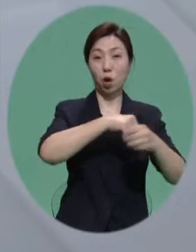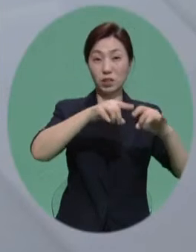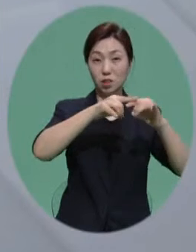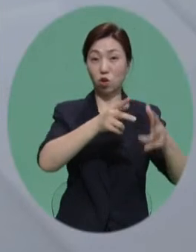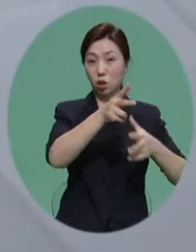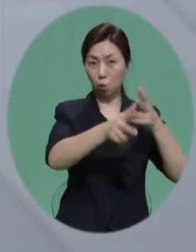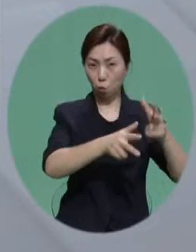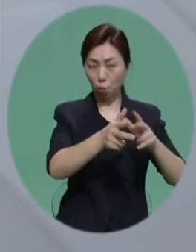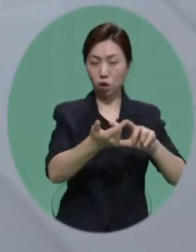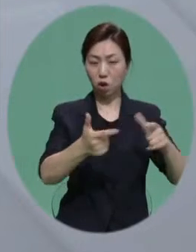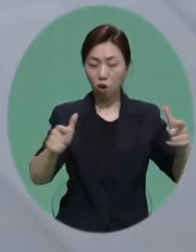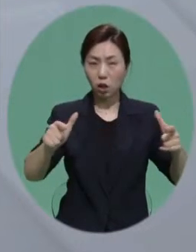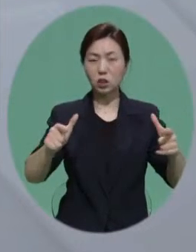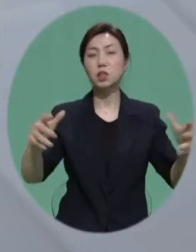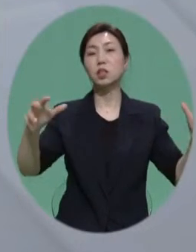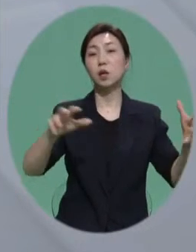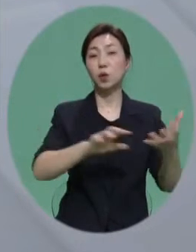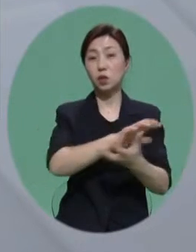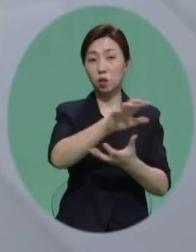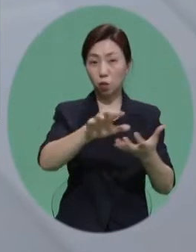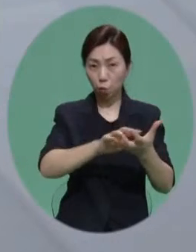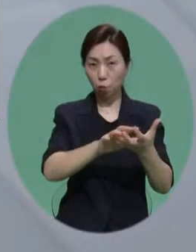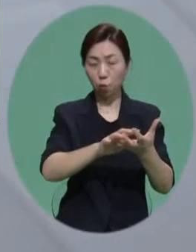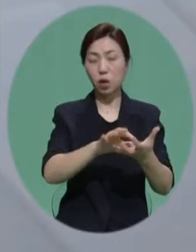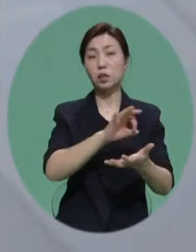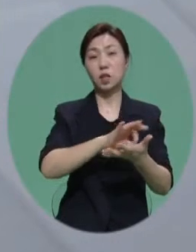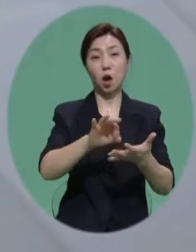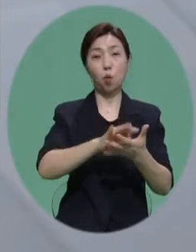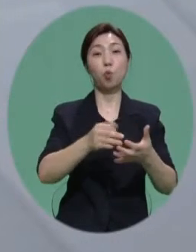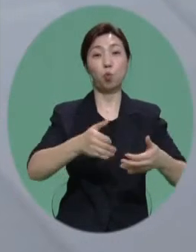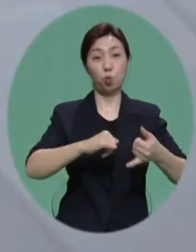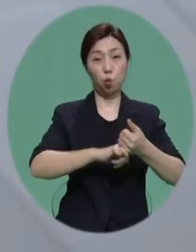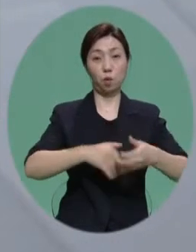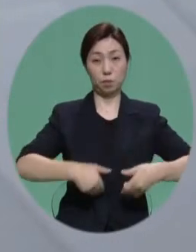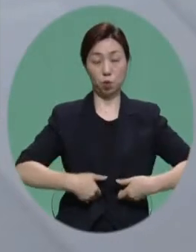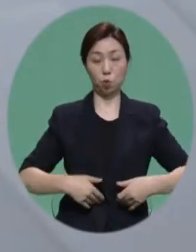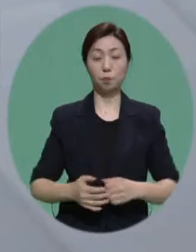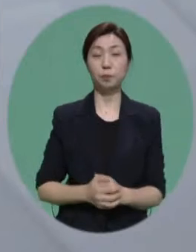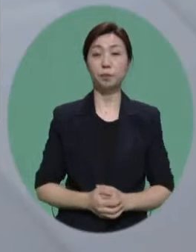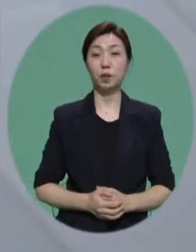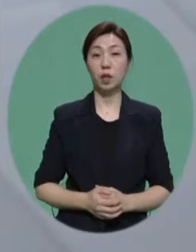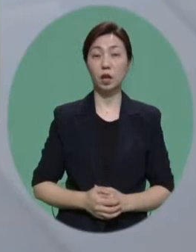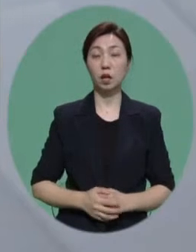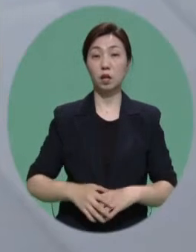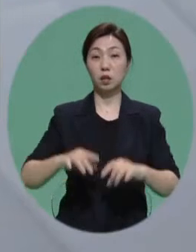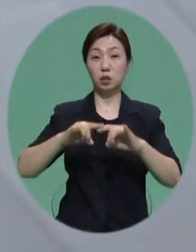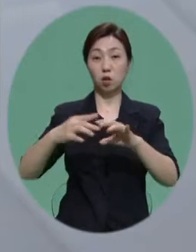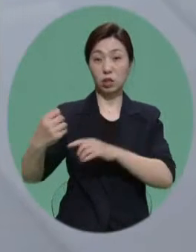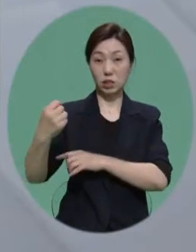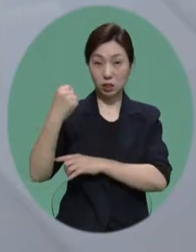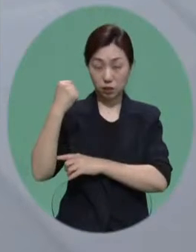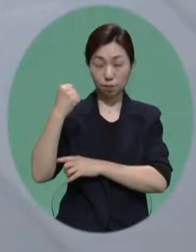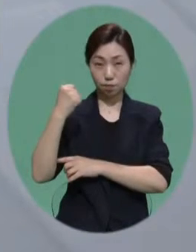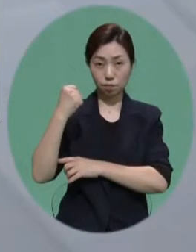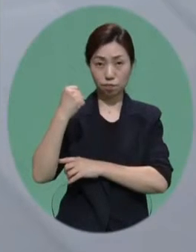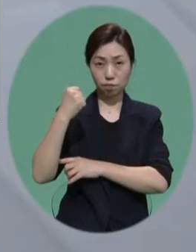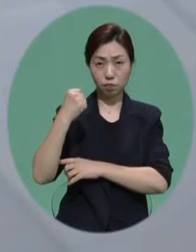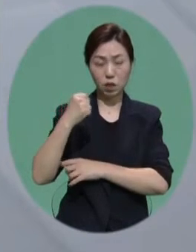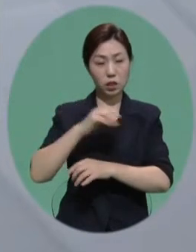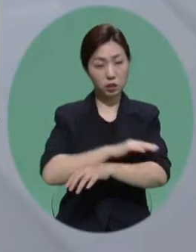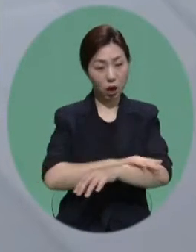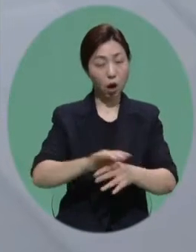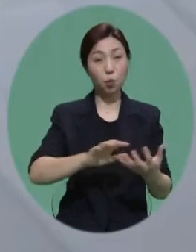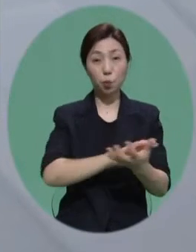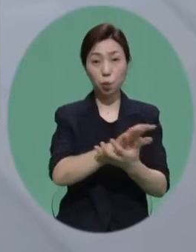믹스를 잘 해서 쓰는 거 아니겠습니까 그러면 있는지 믹스만 제대로 며 탄소 배출을 하지 않게